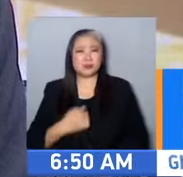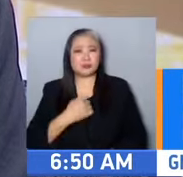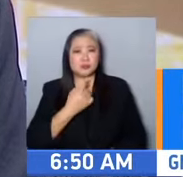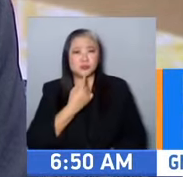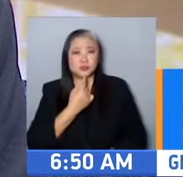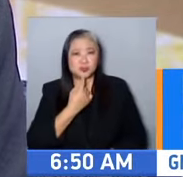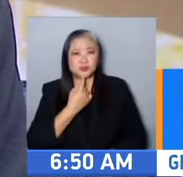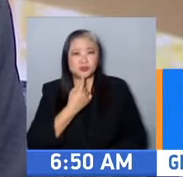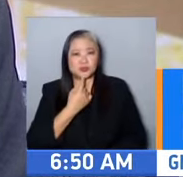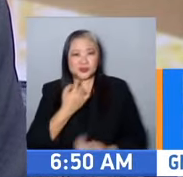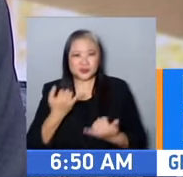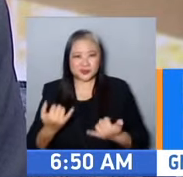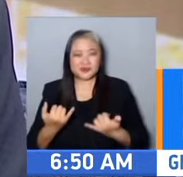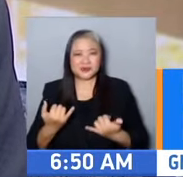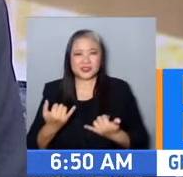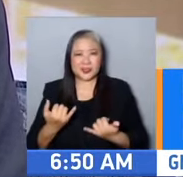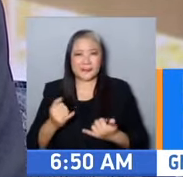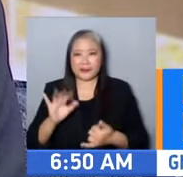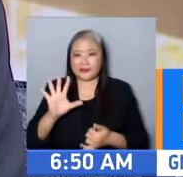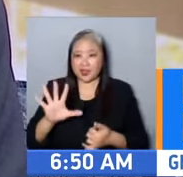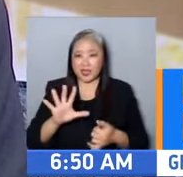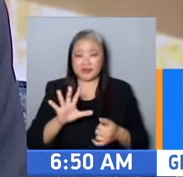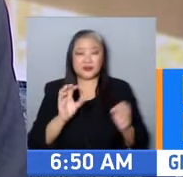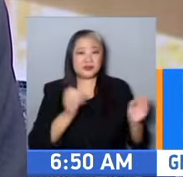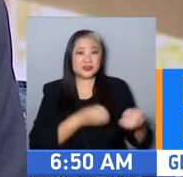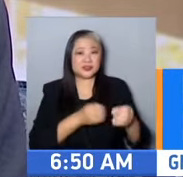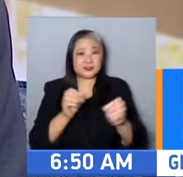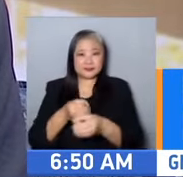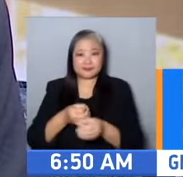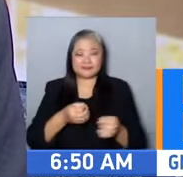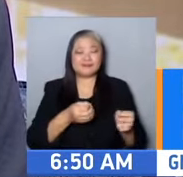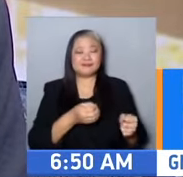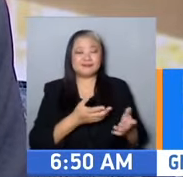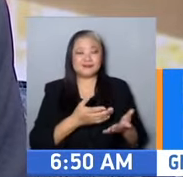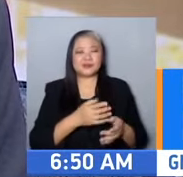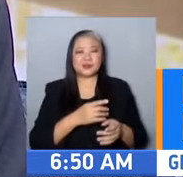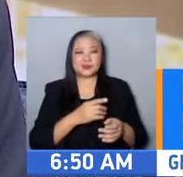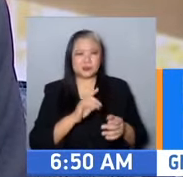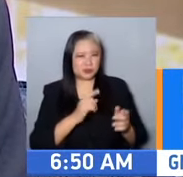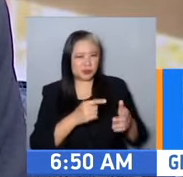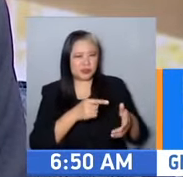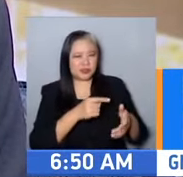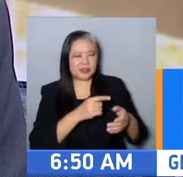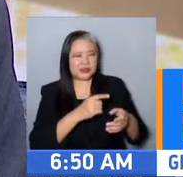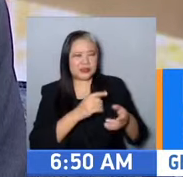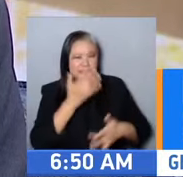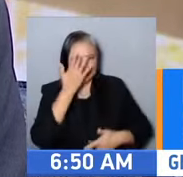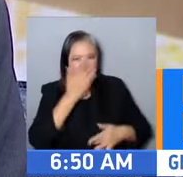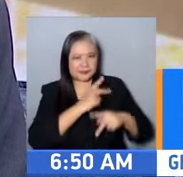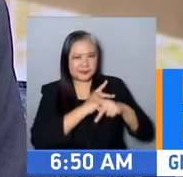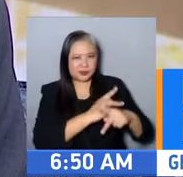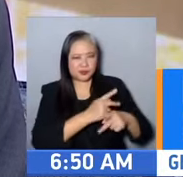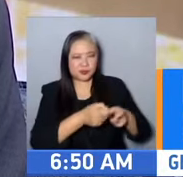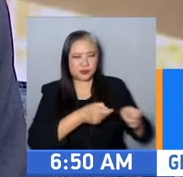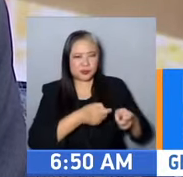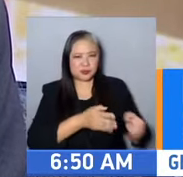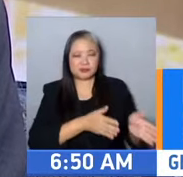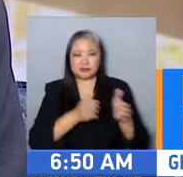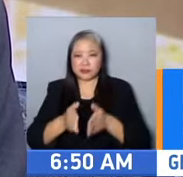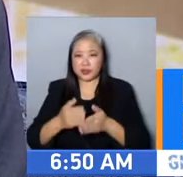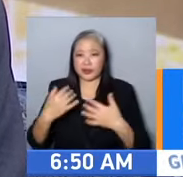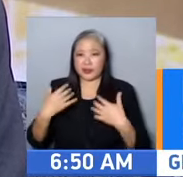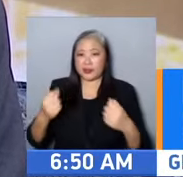ang hinahawakan kong opisina. Ang Disease Prevention and Control, ang Health Promotion Bureau,